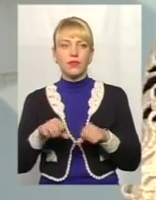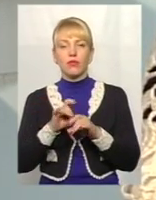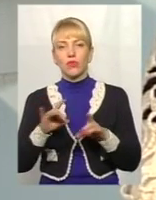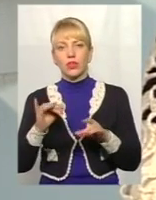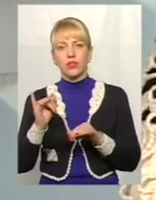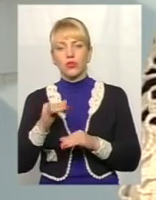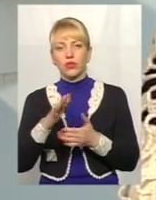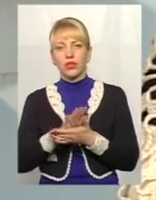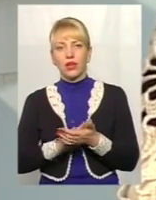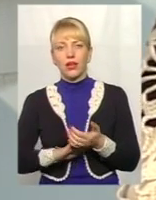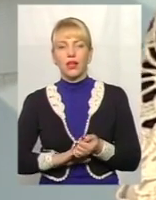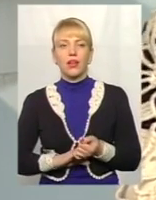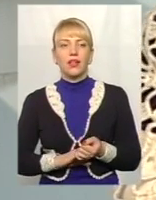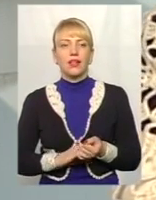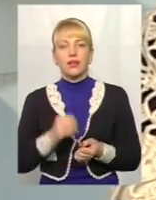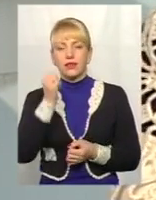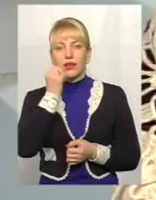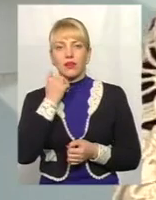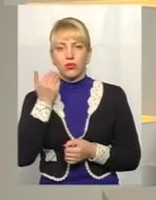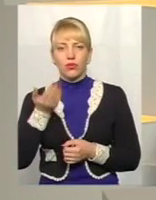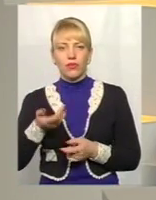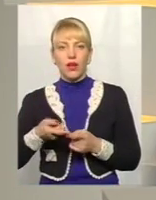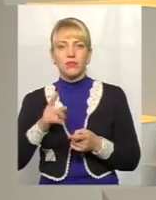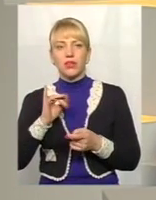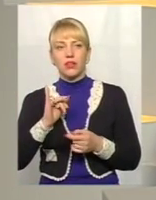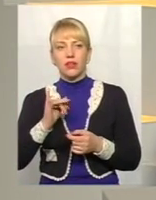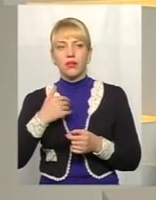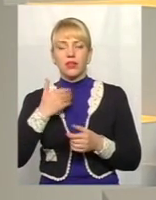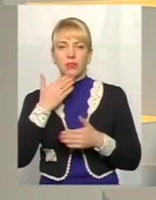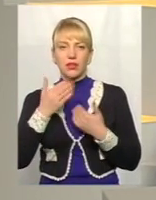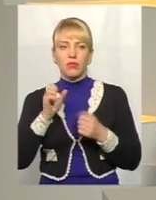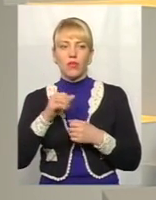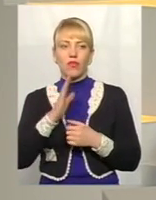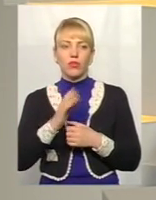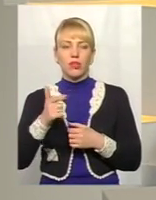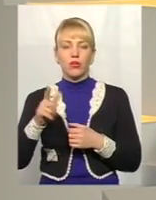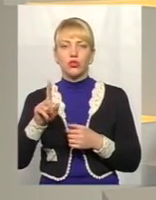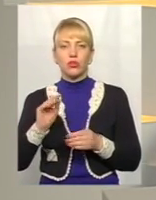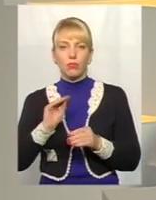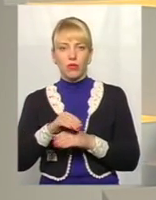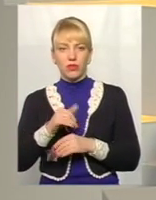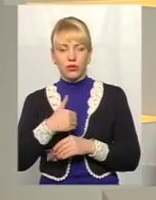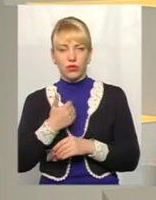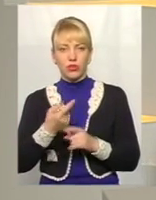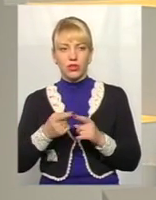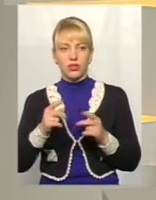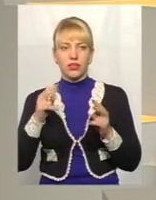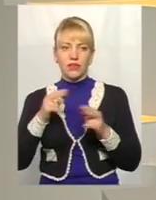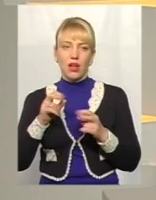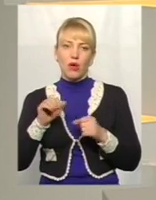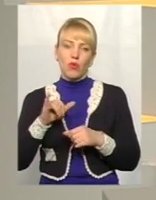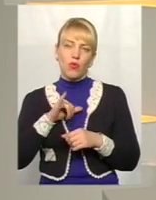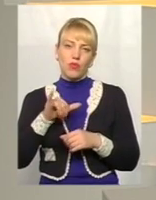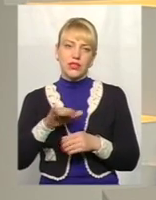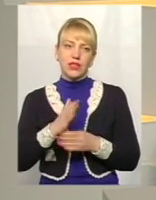так. Далі. Дякую велике, пані Наталі. Хотіла запитати, можливо, Володимир Григорович, ви хочете щось доповнити до свідчень? Можливо, у вас є